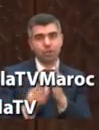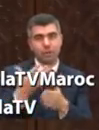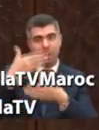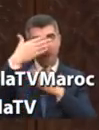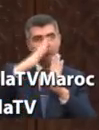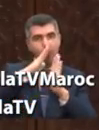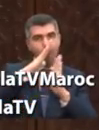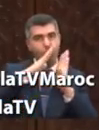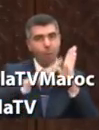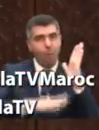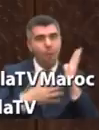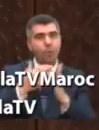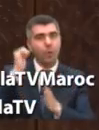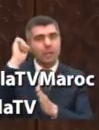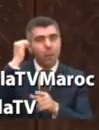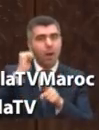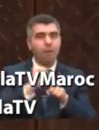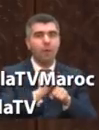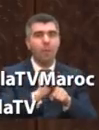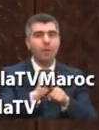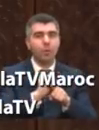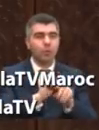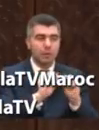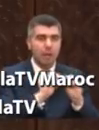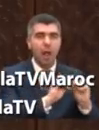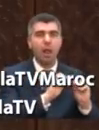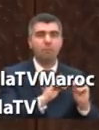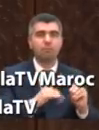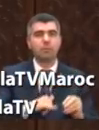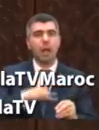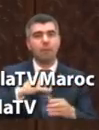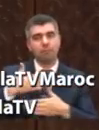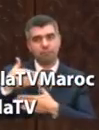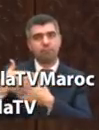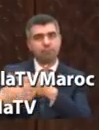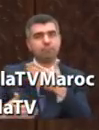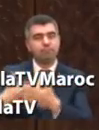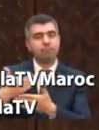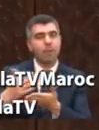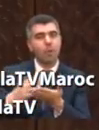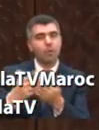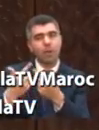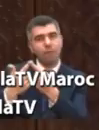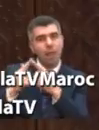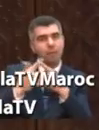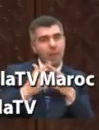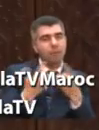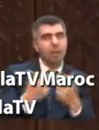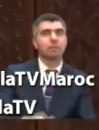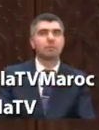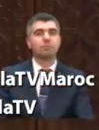هما المدن المهن والكفاءات، اللي غادي إن شاء الله يكونوا متعددة الأقطاب والتخصصات، وغادي تكون